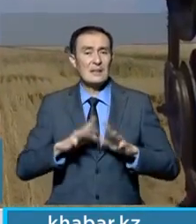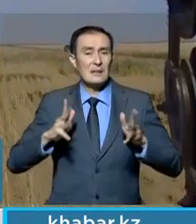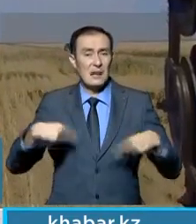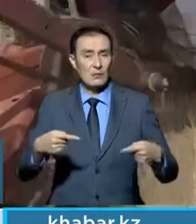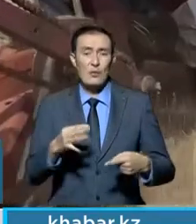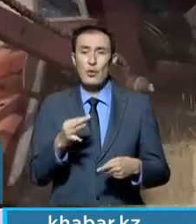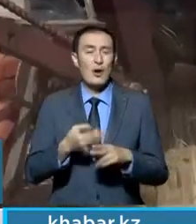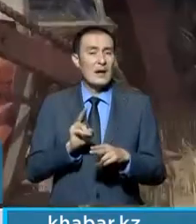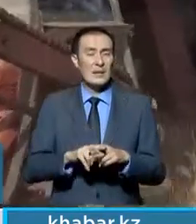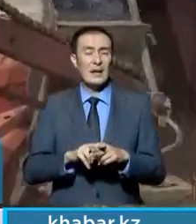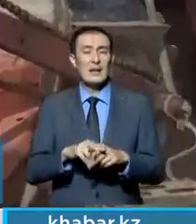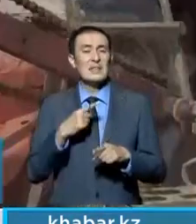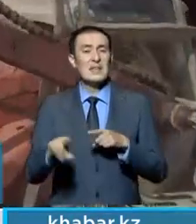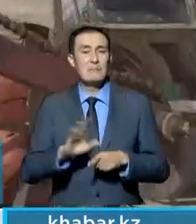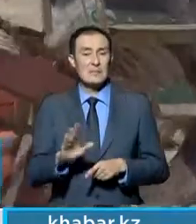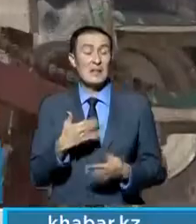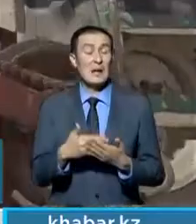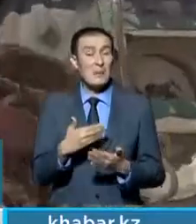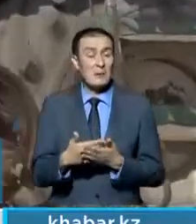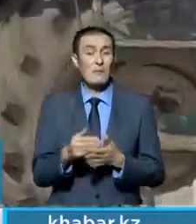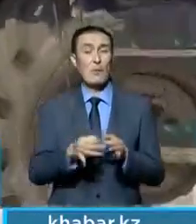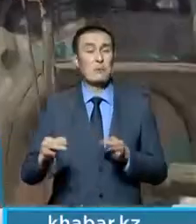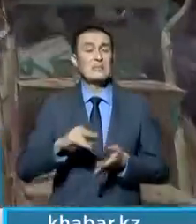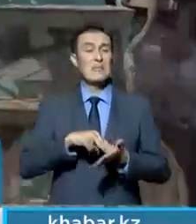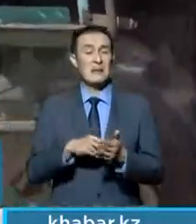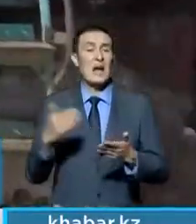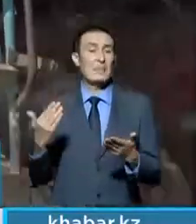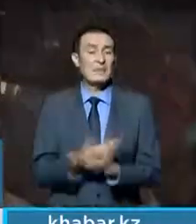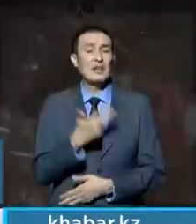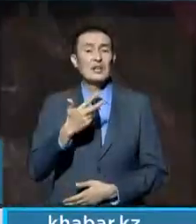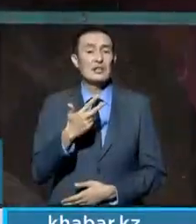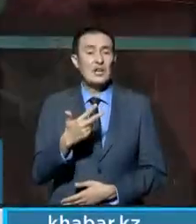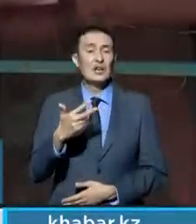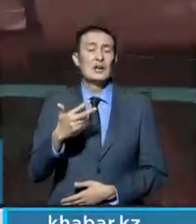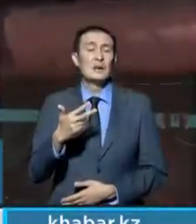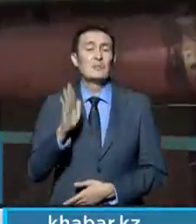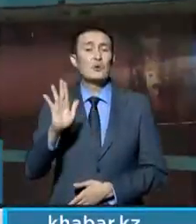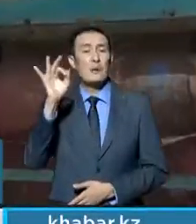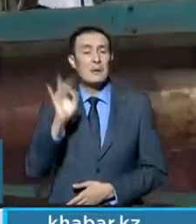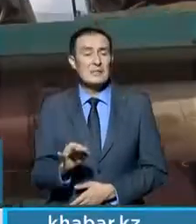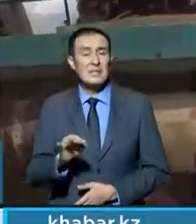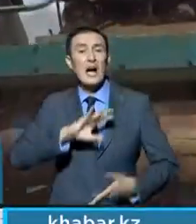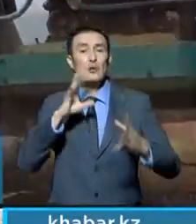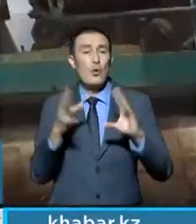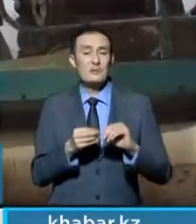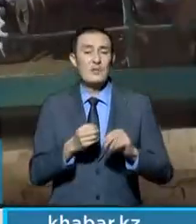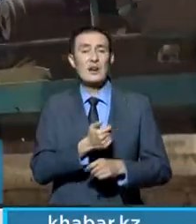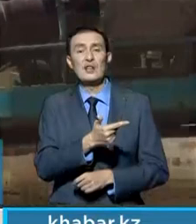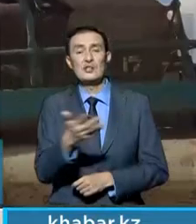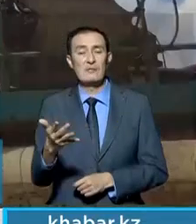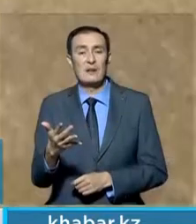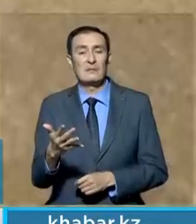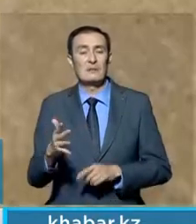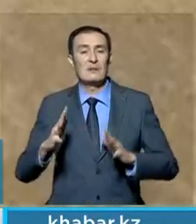темпы не так высоки. Например, в этом году в области намерены обновить 3 с небольшим процента от общего количества.